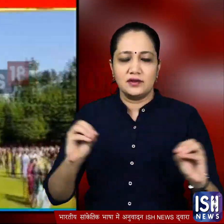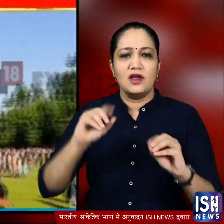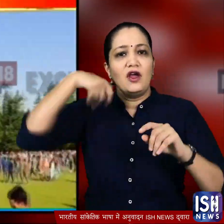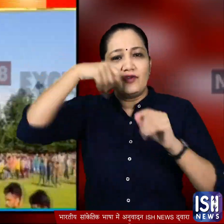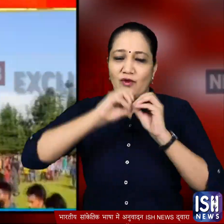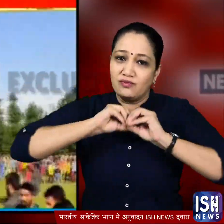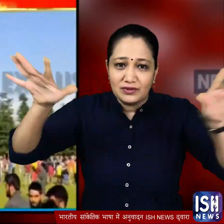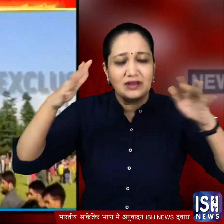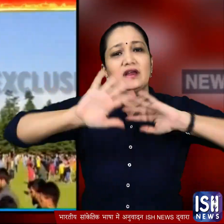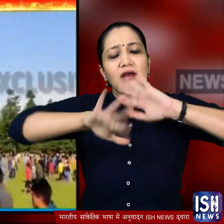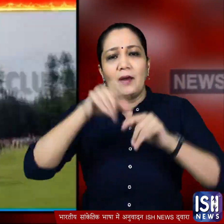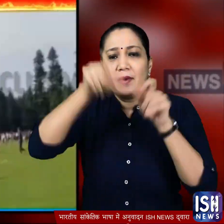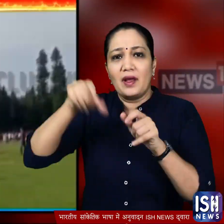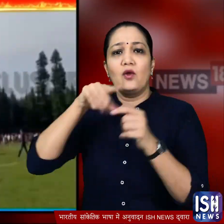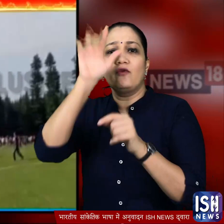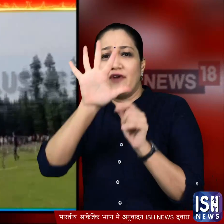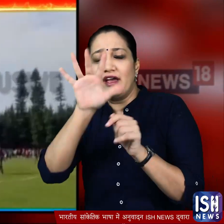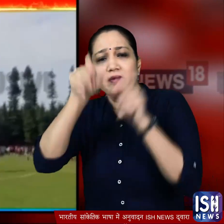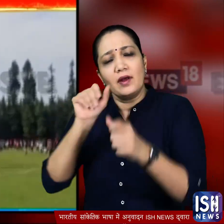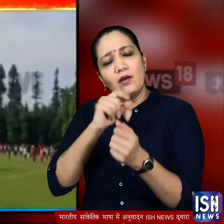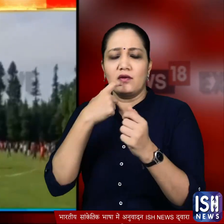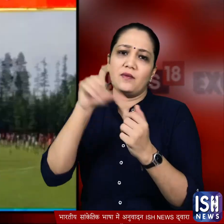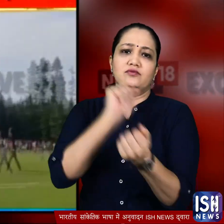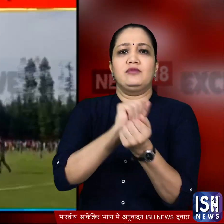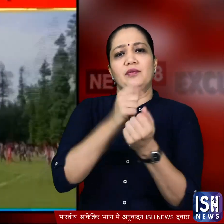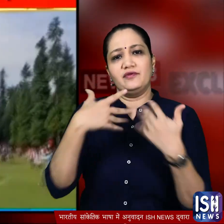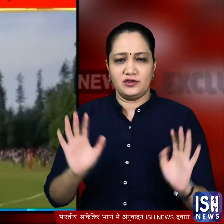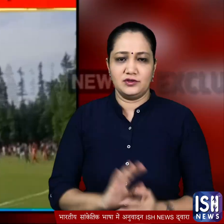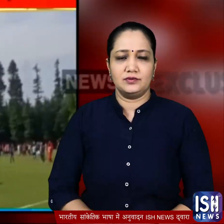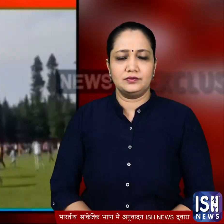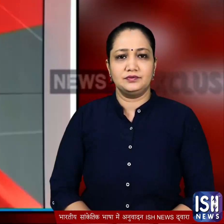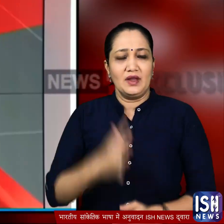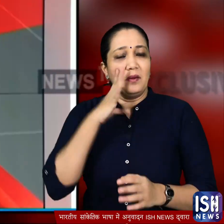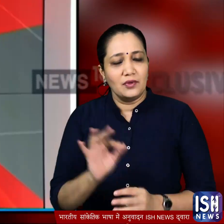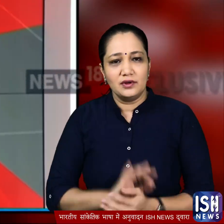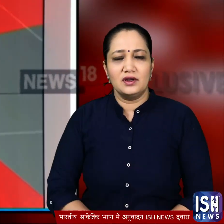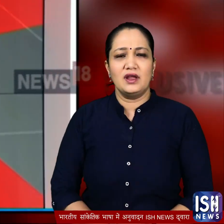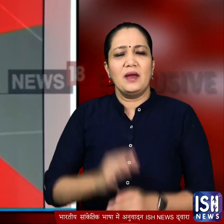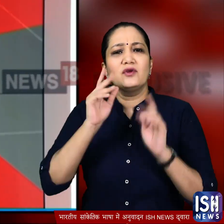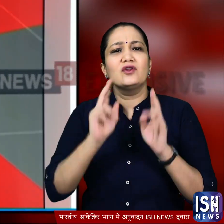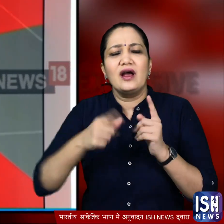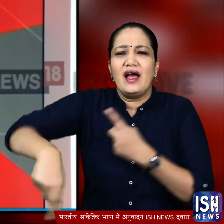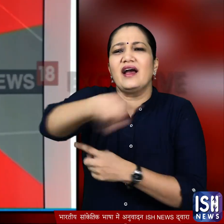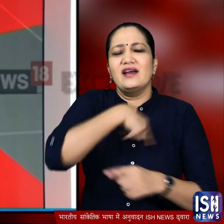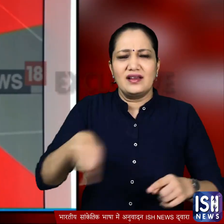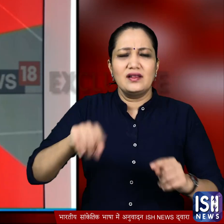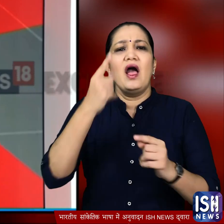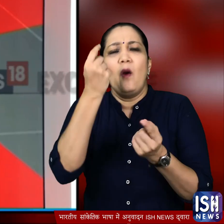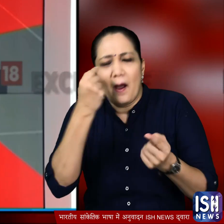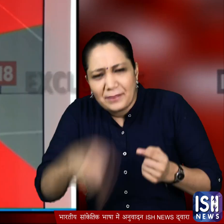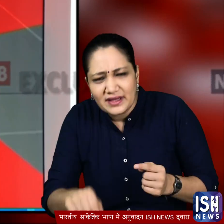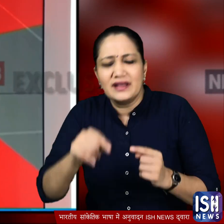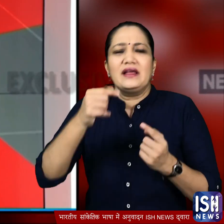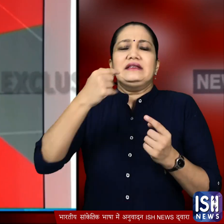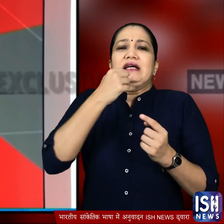दिखा। वीडियो वायरल होते ही मैच कराने वाले 5 लोगों पर पुलिस ने केस दर्ज कर लिया। सौ की बात है कि आमतौर पर इंसान एक बार